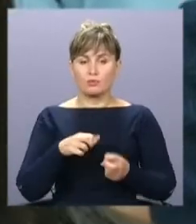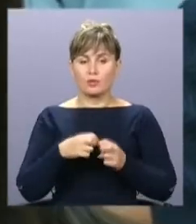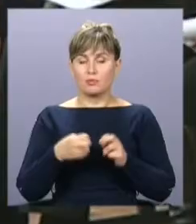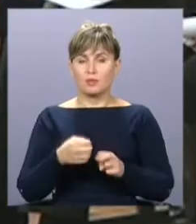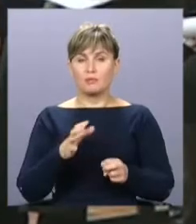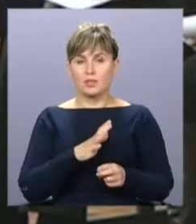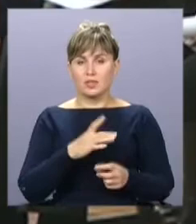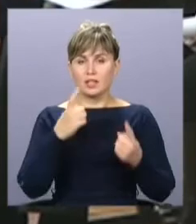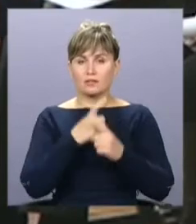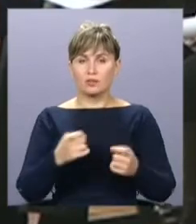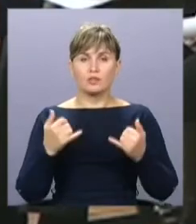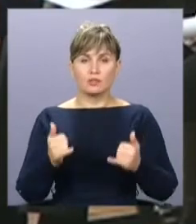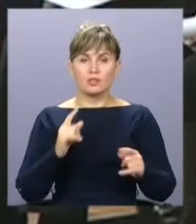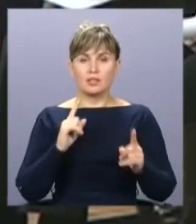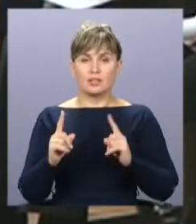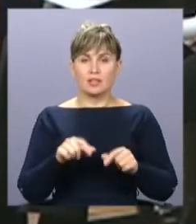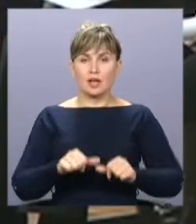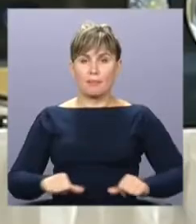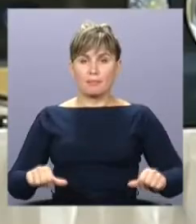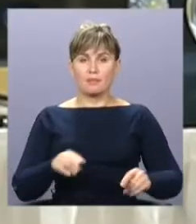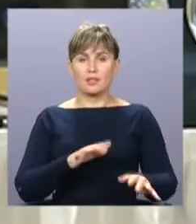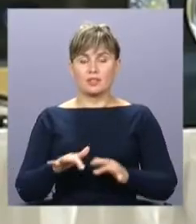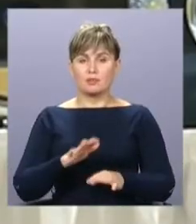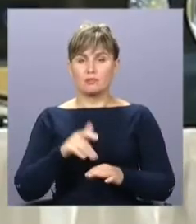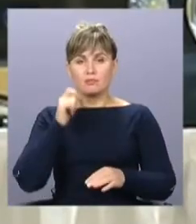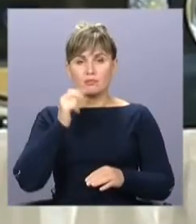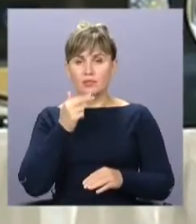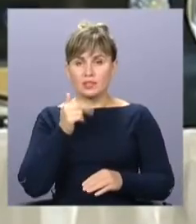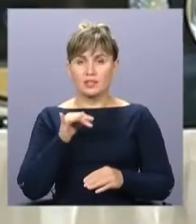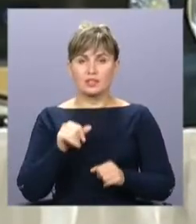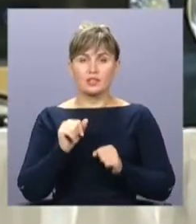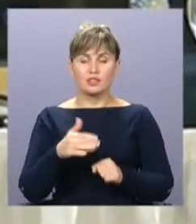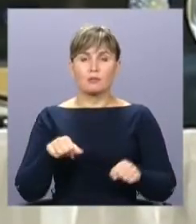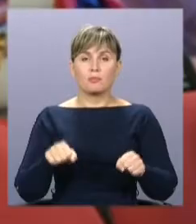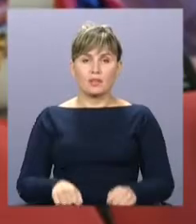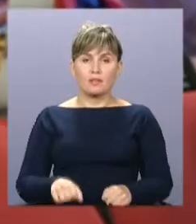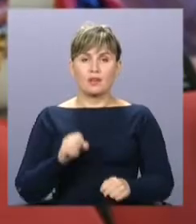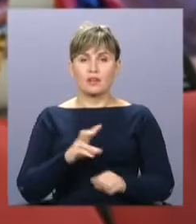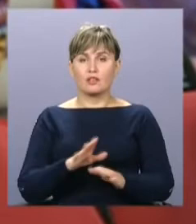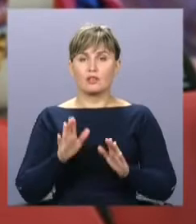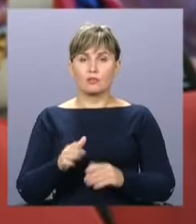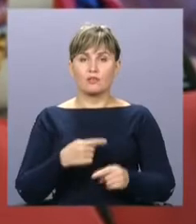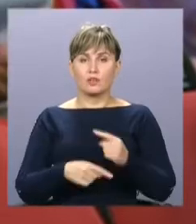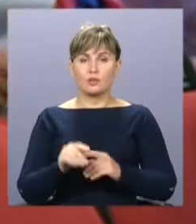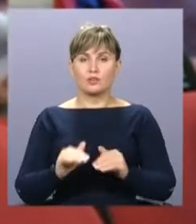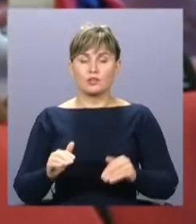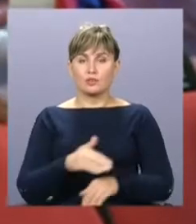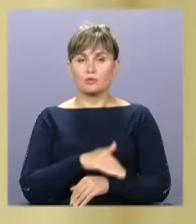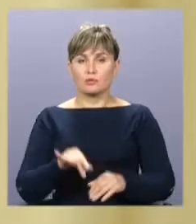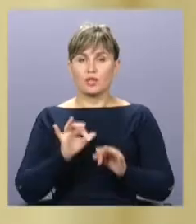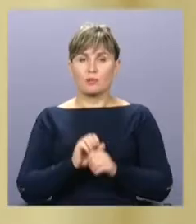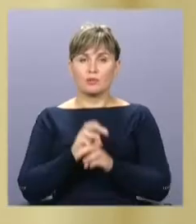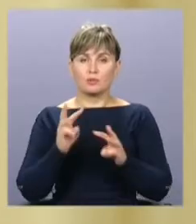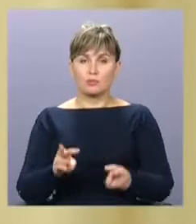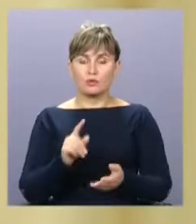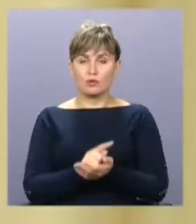были озвучены сегодня на заседании комиссии по делам несовершеннолетних и защите их прав. Как не только вернуть детей с улиц, но и обеспечить